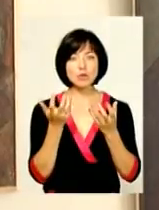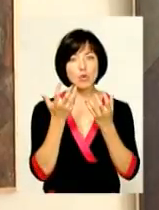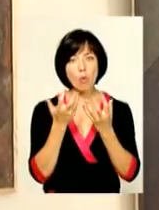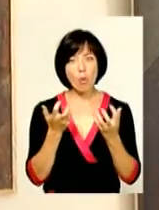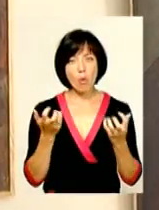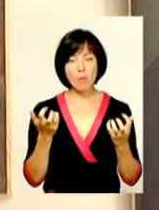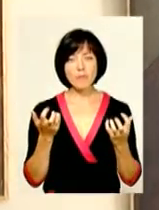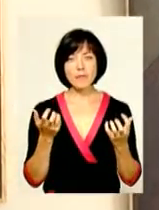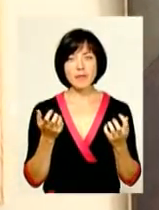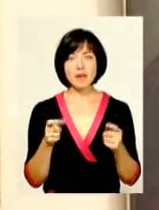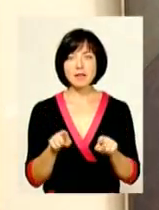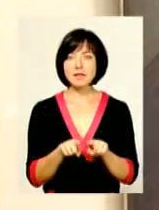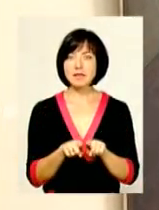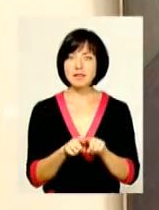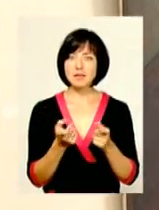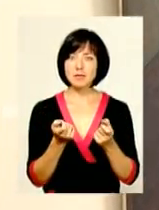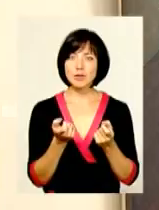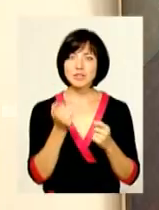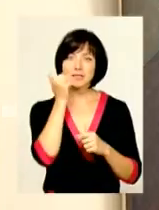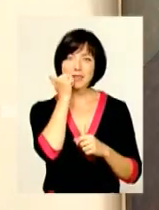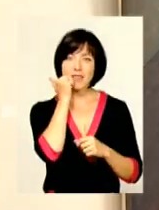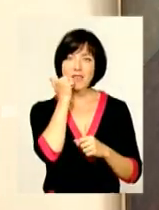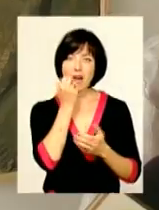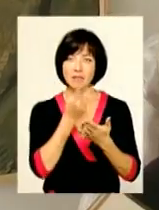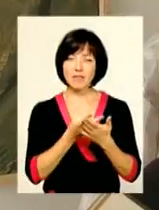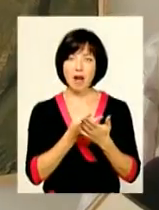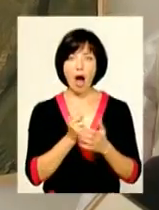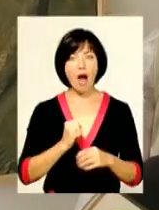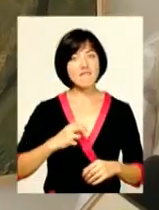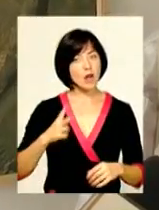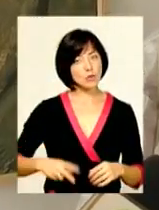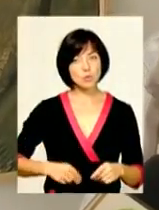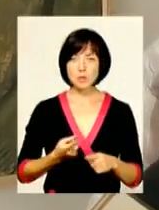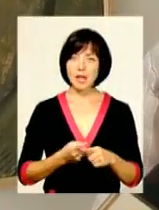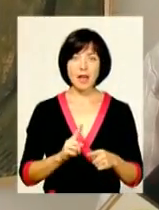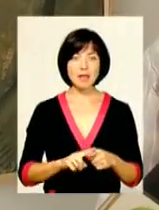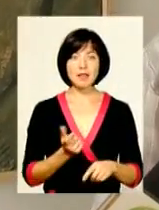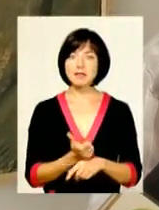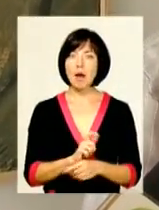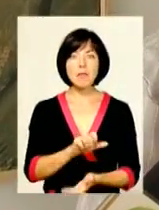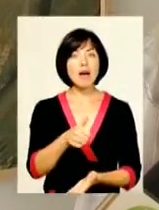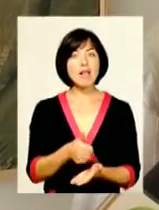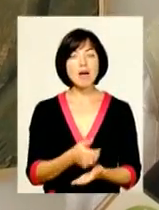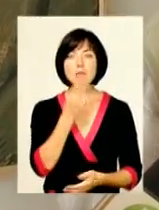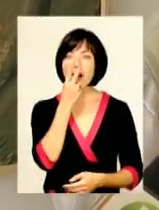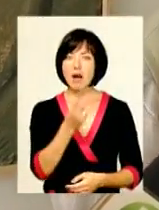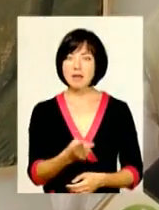темні, вони як трохи старовато, розумієш? А французи це саме головне